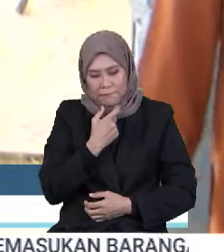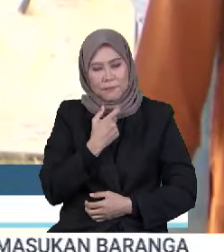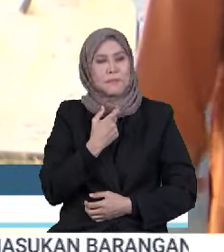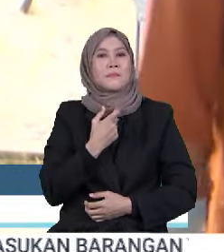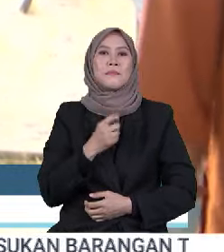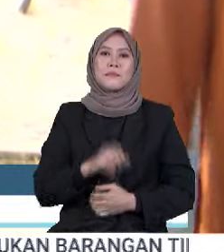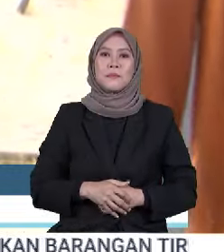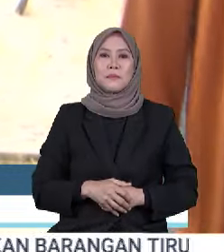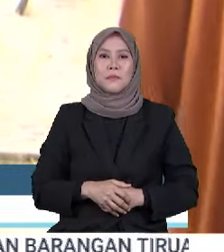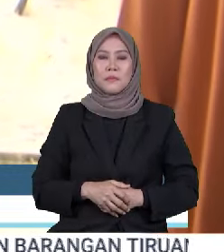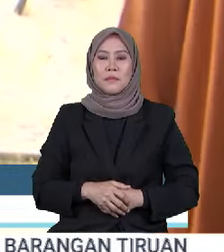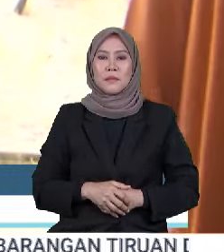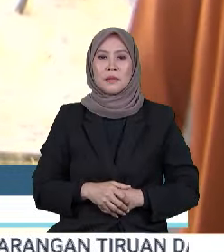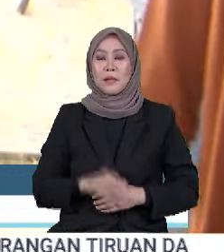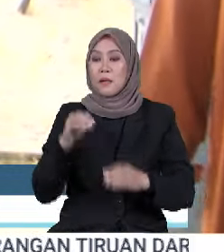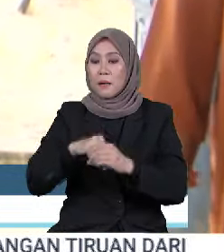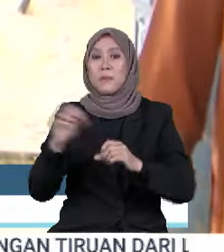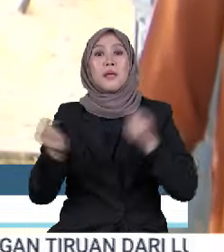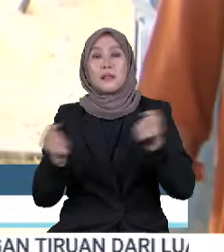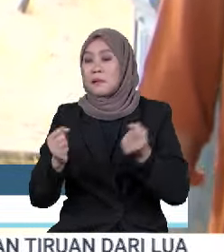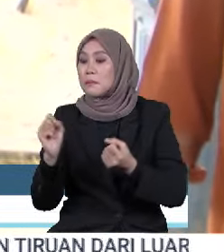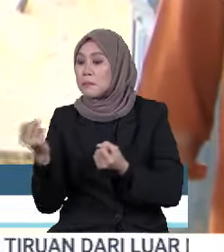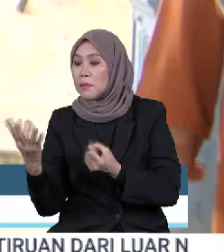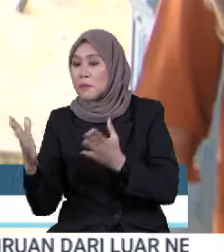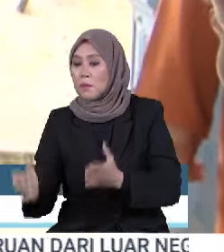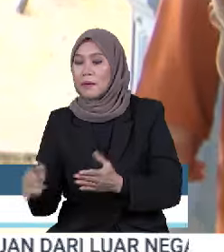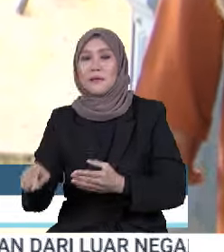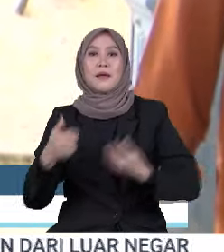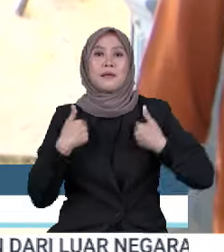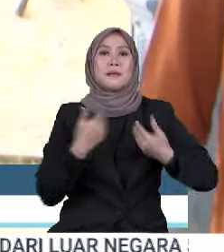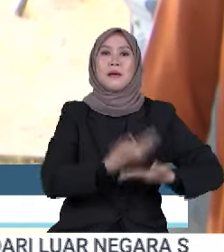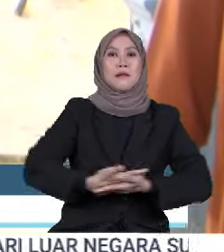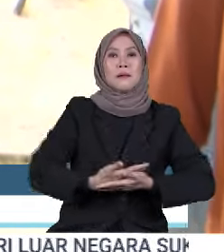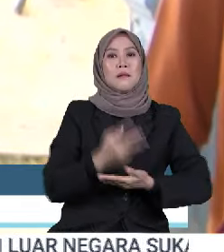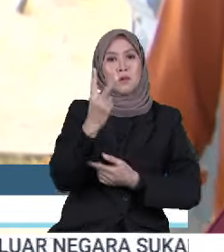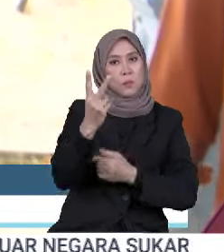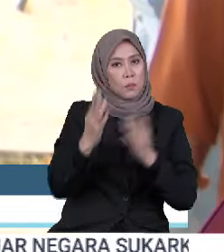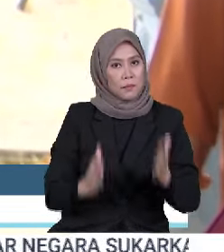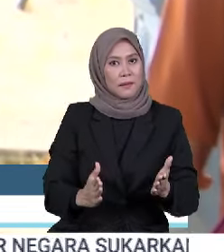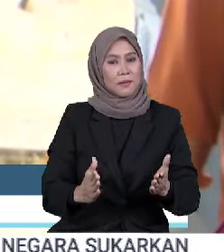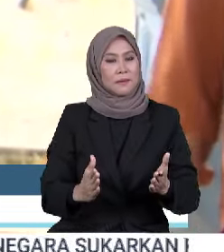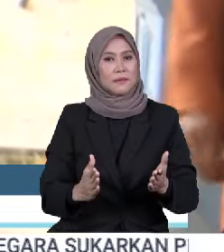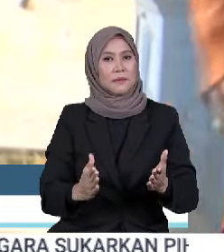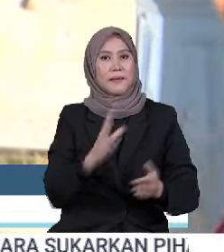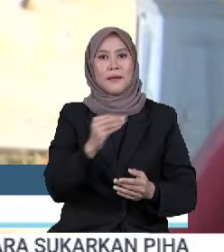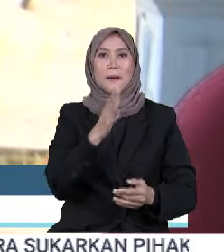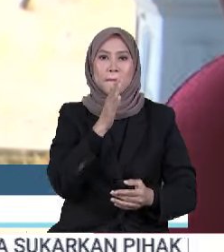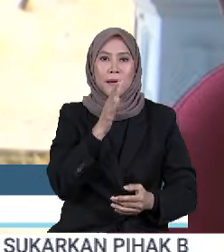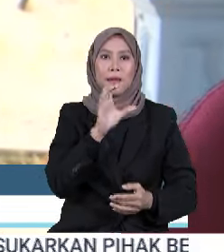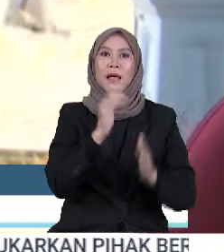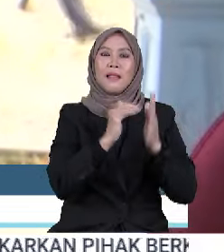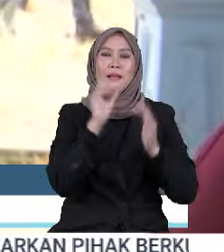Dalam kereta tu ada siapa lagi? Kereta tu ada anak dia dua orang, tu makcik dia seorang.